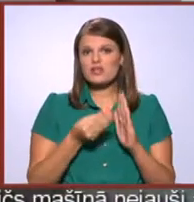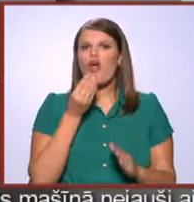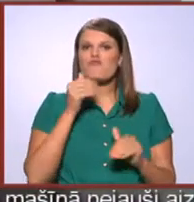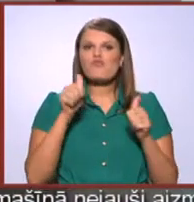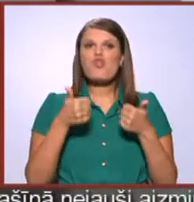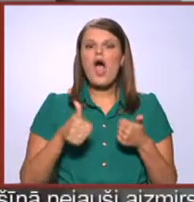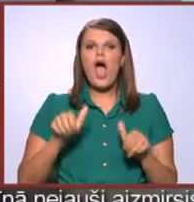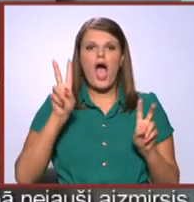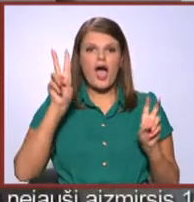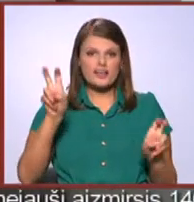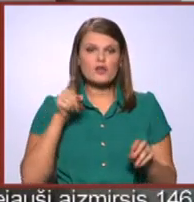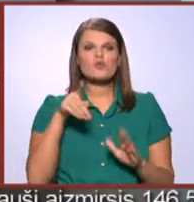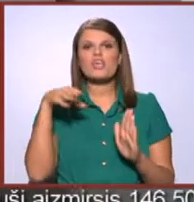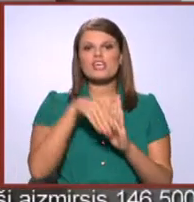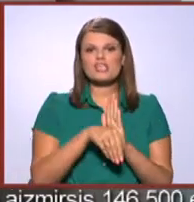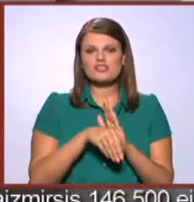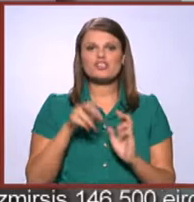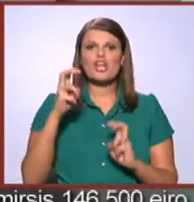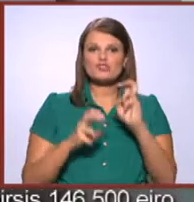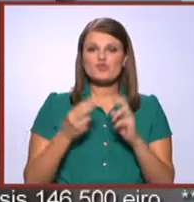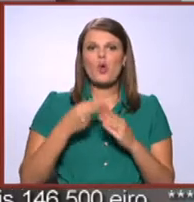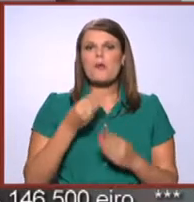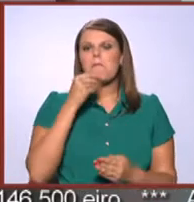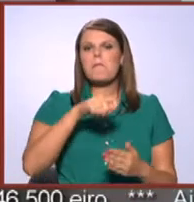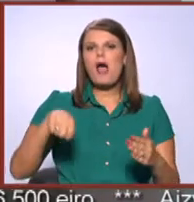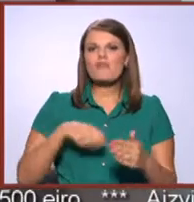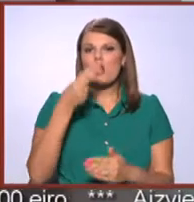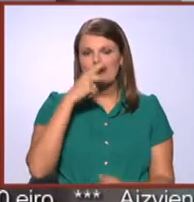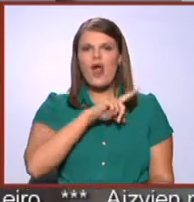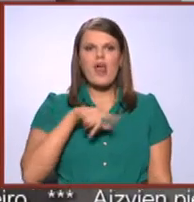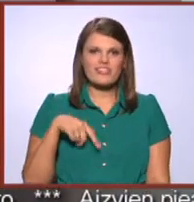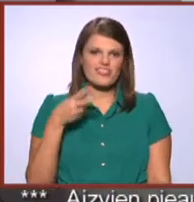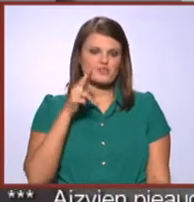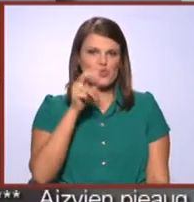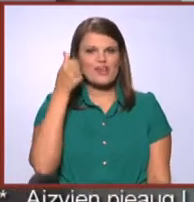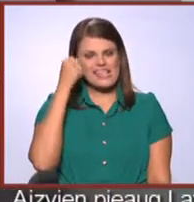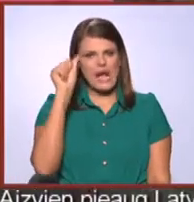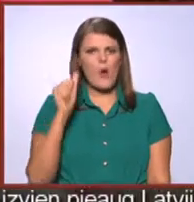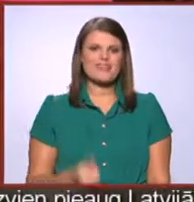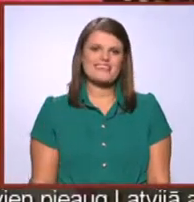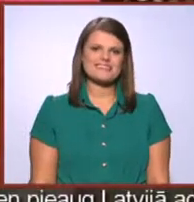kurā iesaistījušies ražotāji un pavāri no Latvijas un Igaunijas. Stāst Maija Migla.